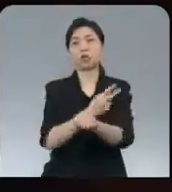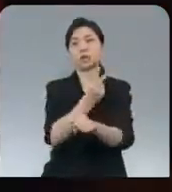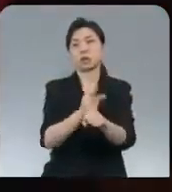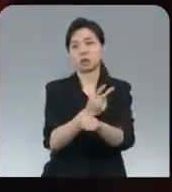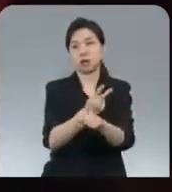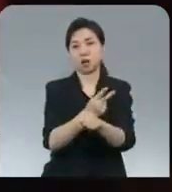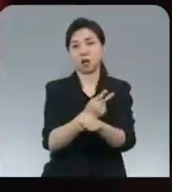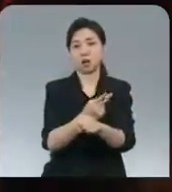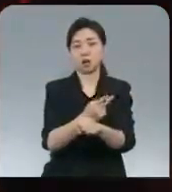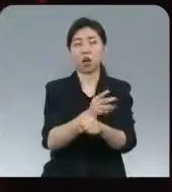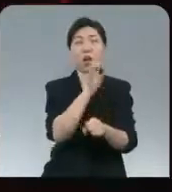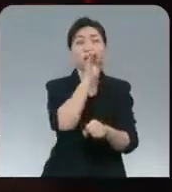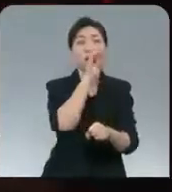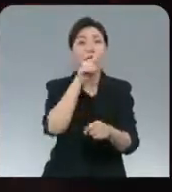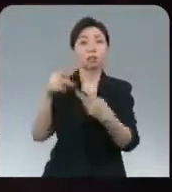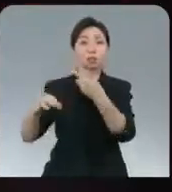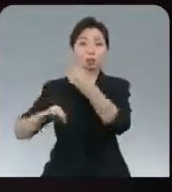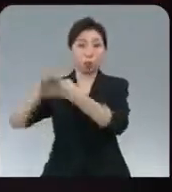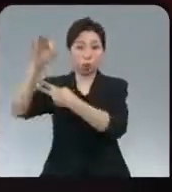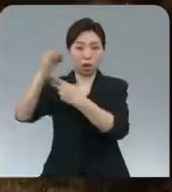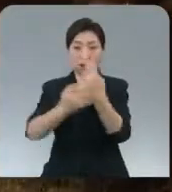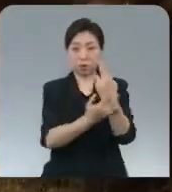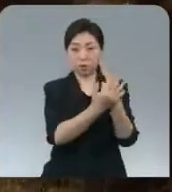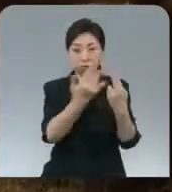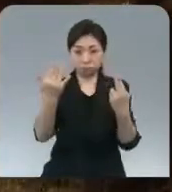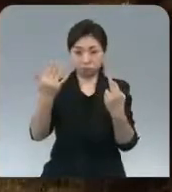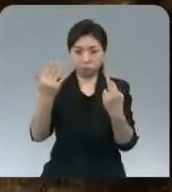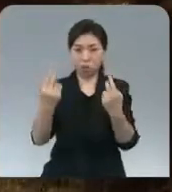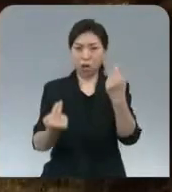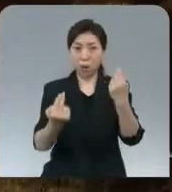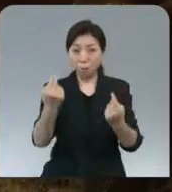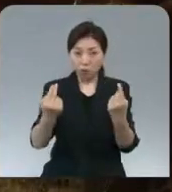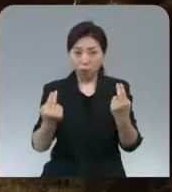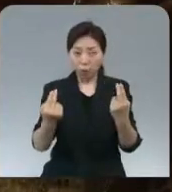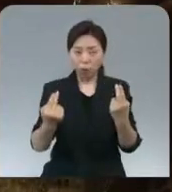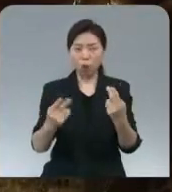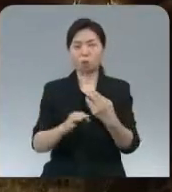319 жилых домов уничтожены или повреждены